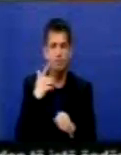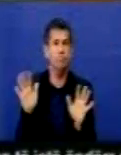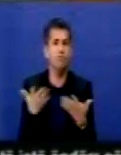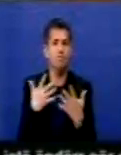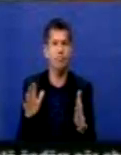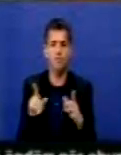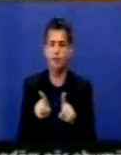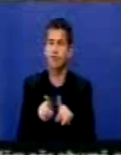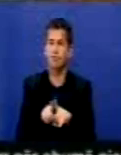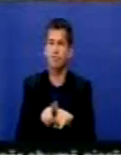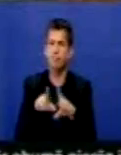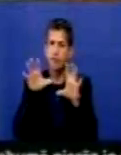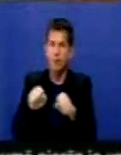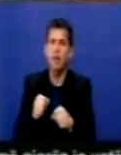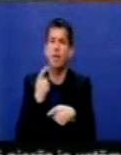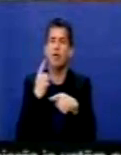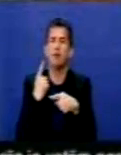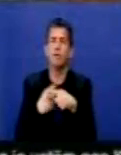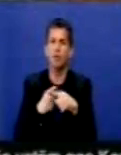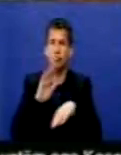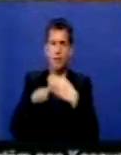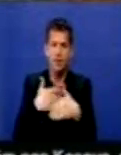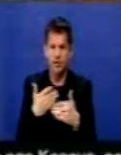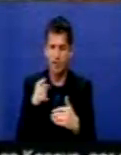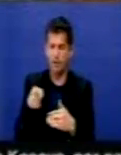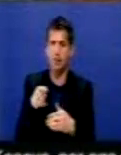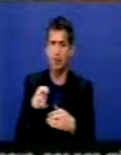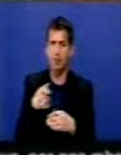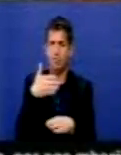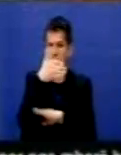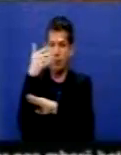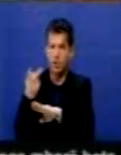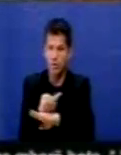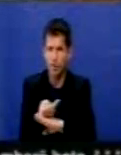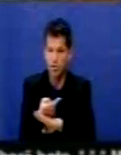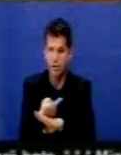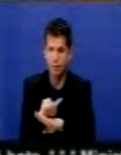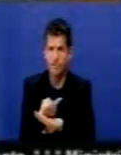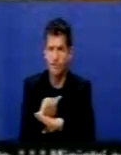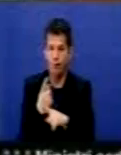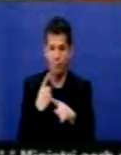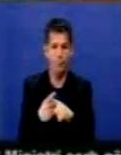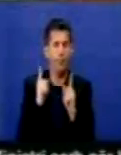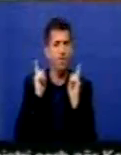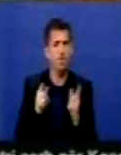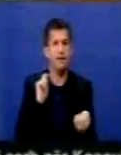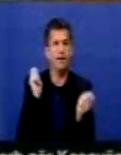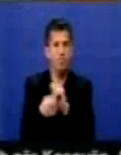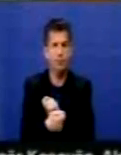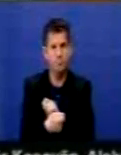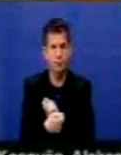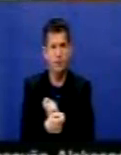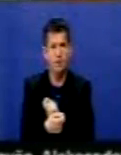të përvetësonte dhe ndërhynte në statusin e pronës shoqërore dhe atë përshtatshmërisht të përkthente në